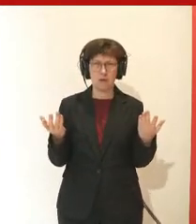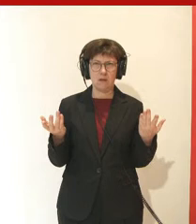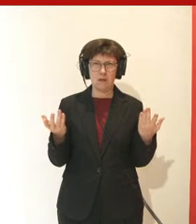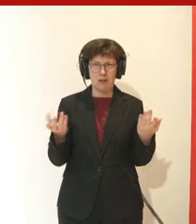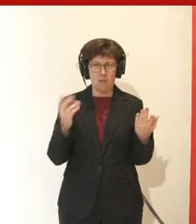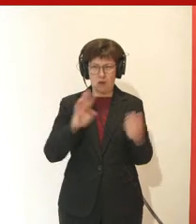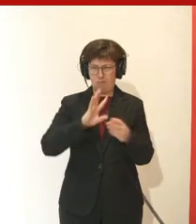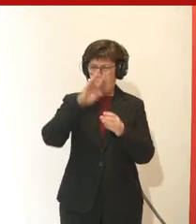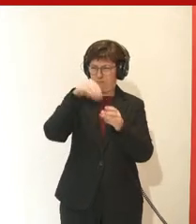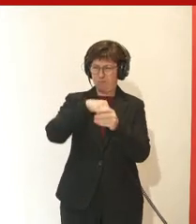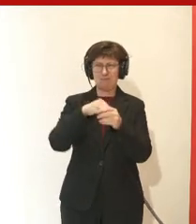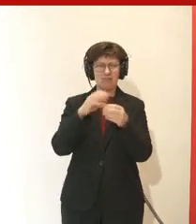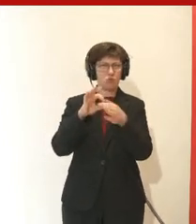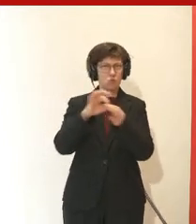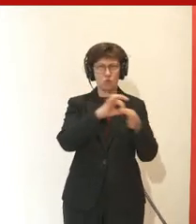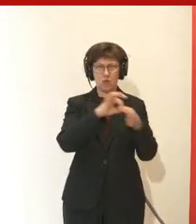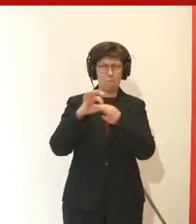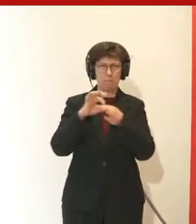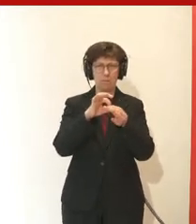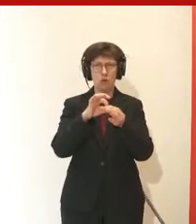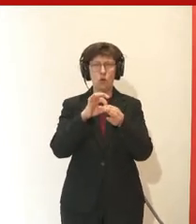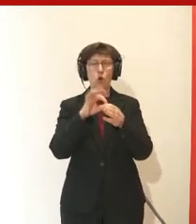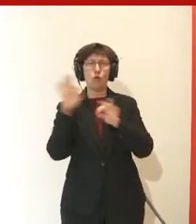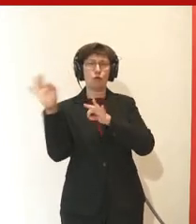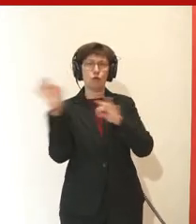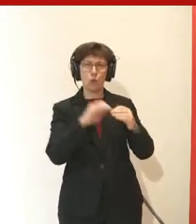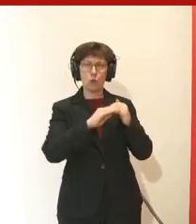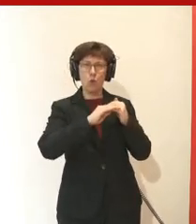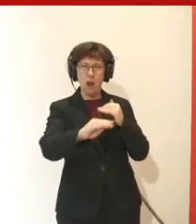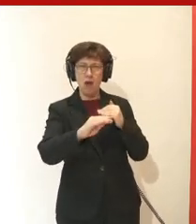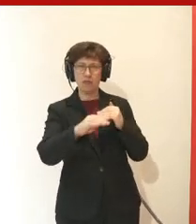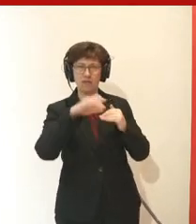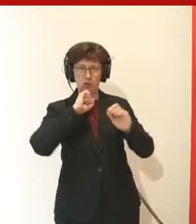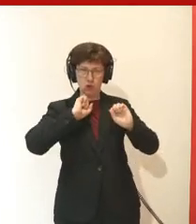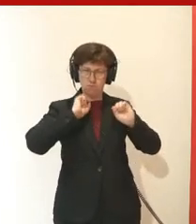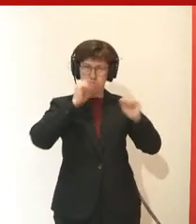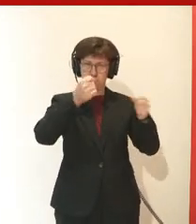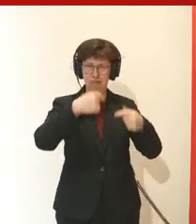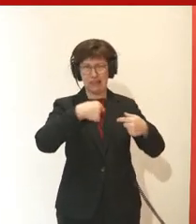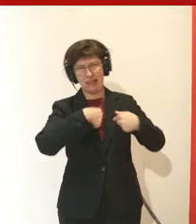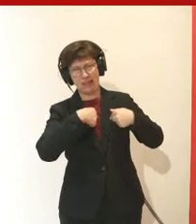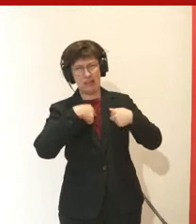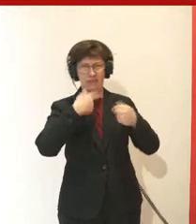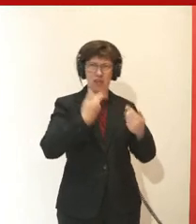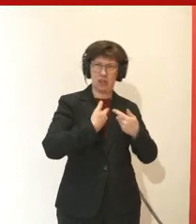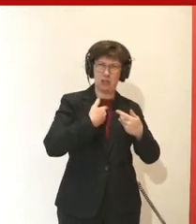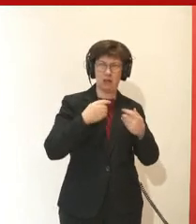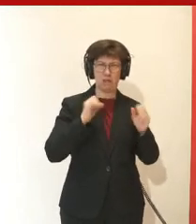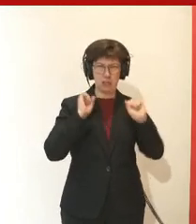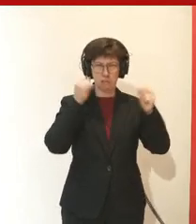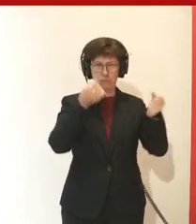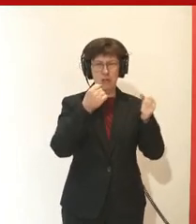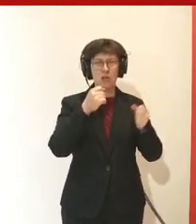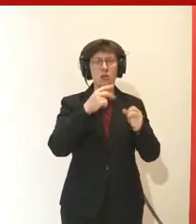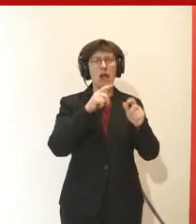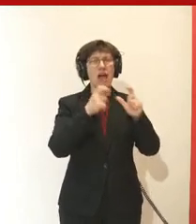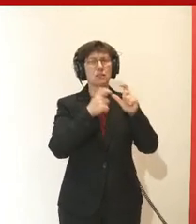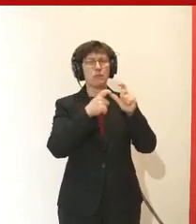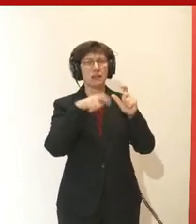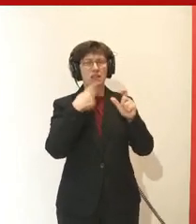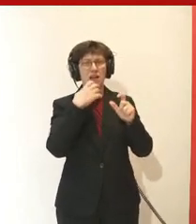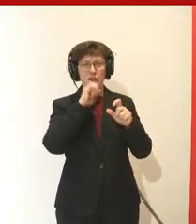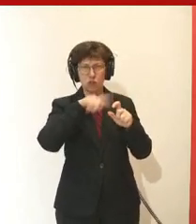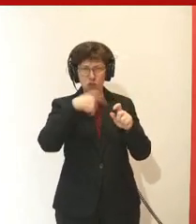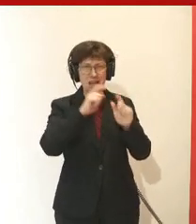gehört dann ja auch zusammen wer sich um die führung des landes bewirbt wenn die sozialdemokratische partei sagt wir wollen den nächsten